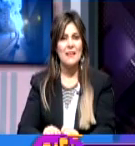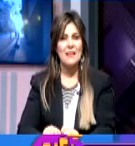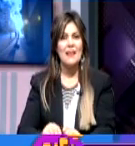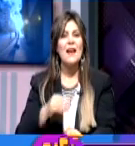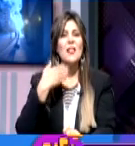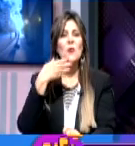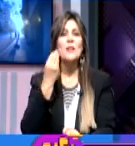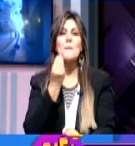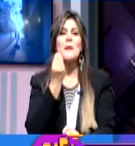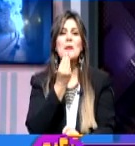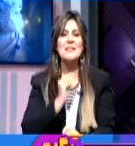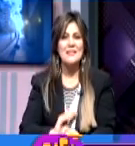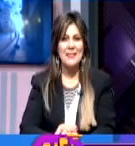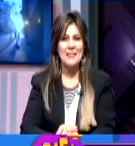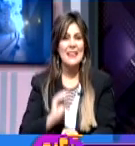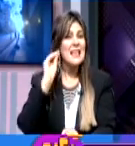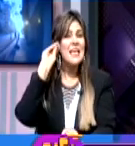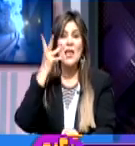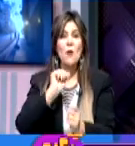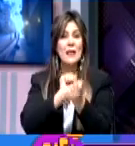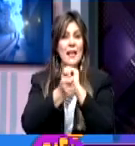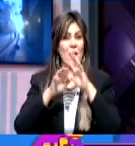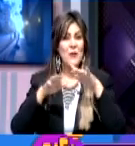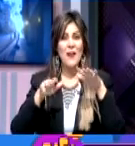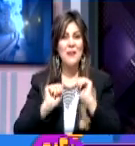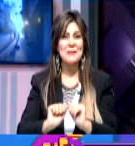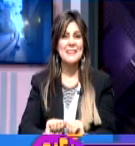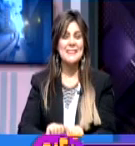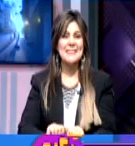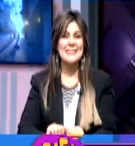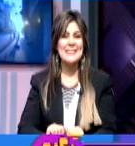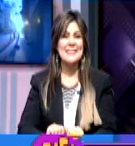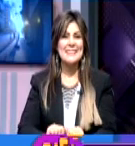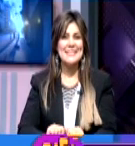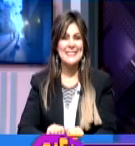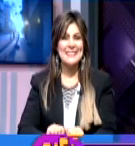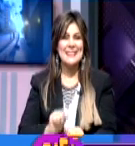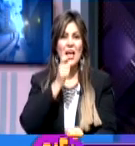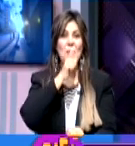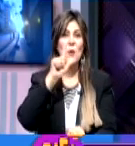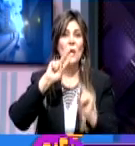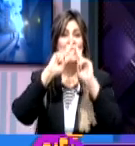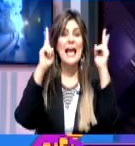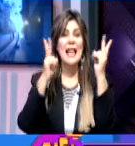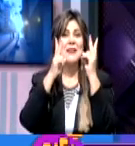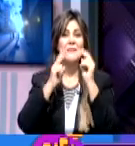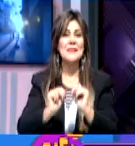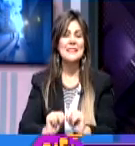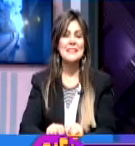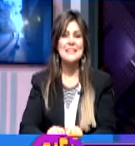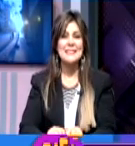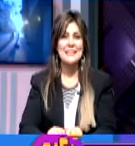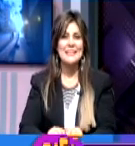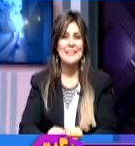بساطة ما هو التحول الرقمي، هنقوله بلغات العالم،